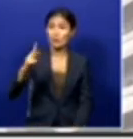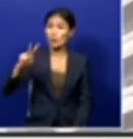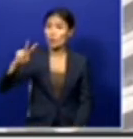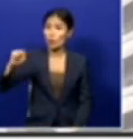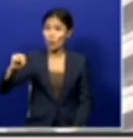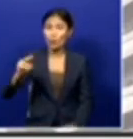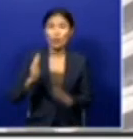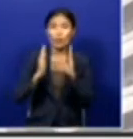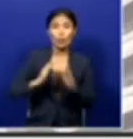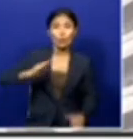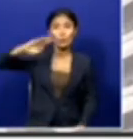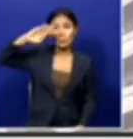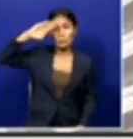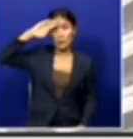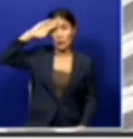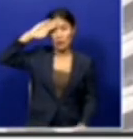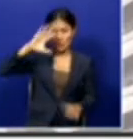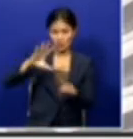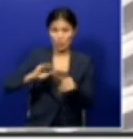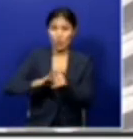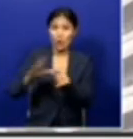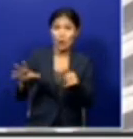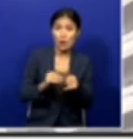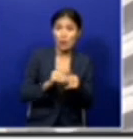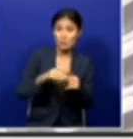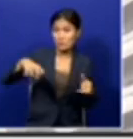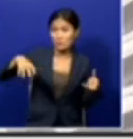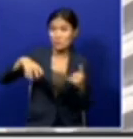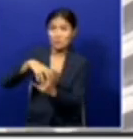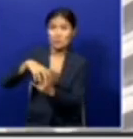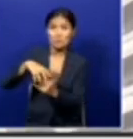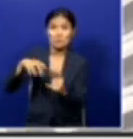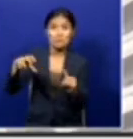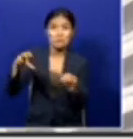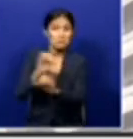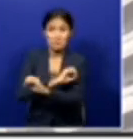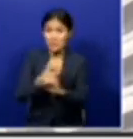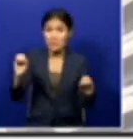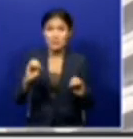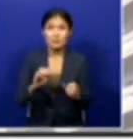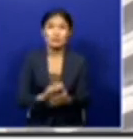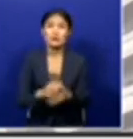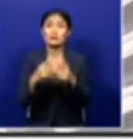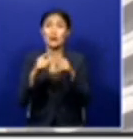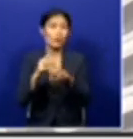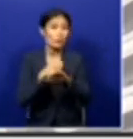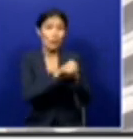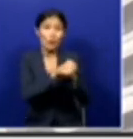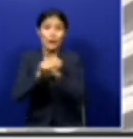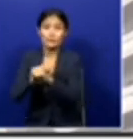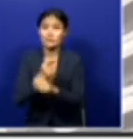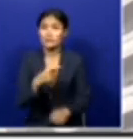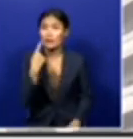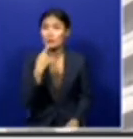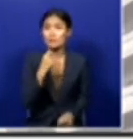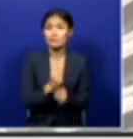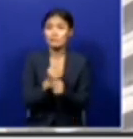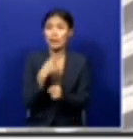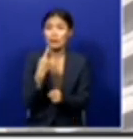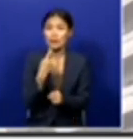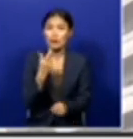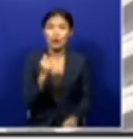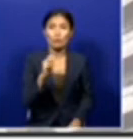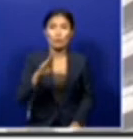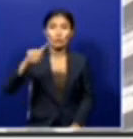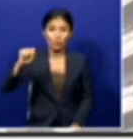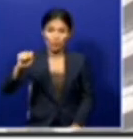ก็ไม่ต้องรักษาแต่การป้องปรามเฝ้าระวังใครเป็นคนทำท่านประธานองค์กรปกครองส่วนท้อง